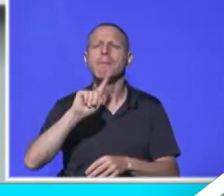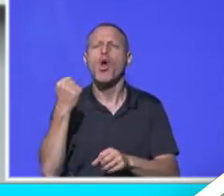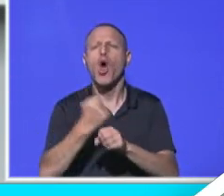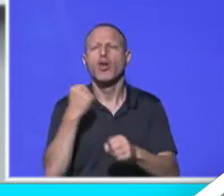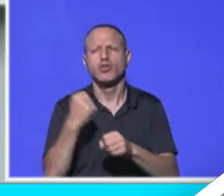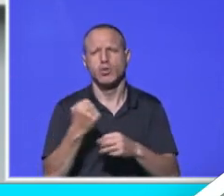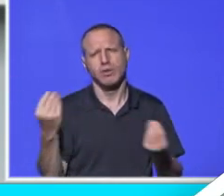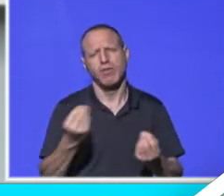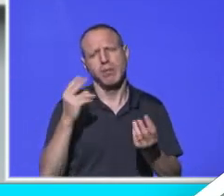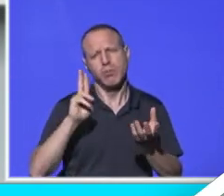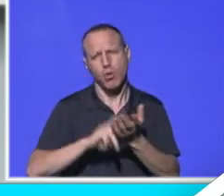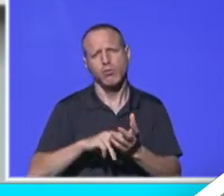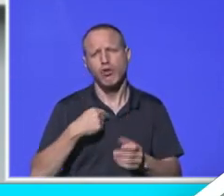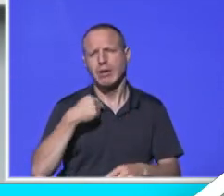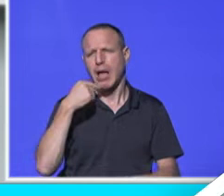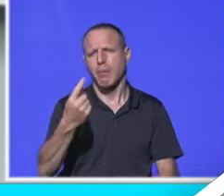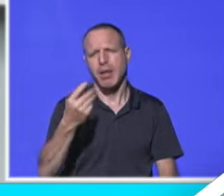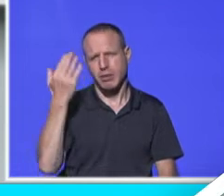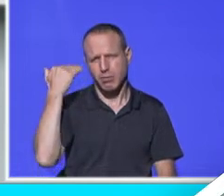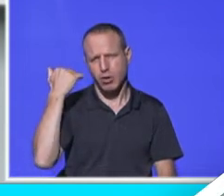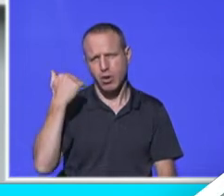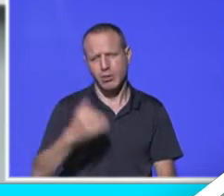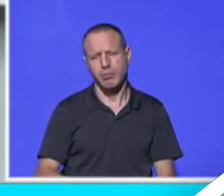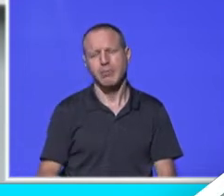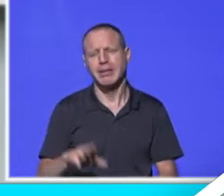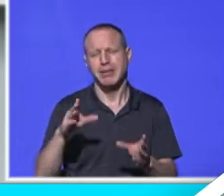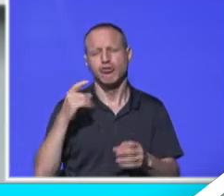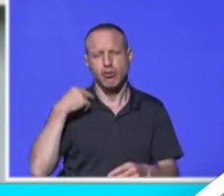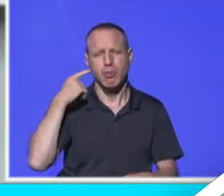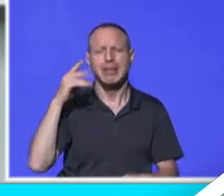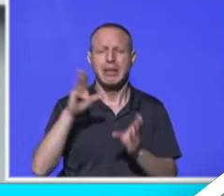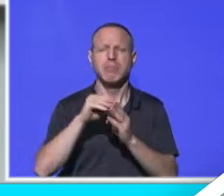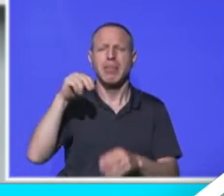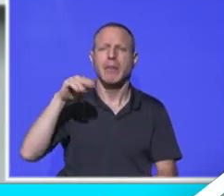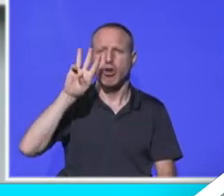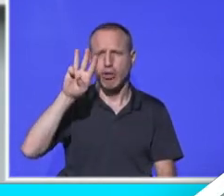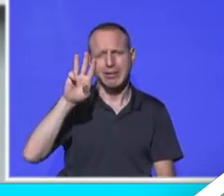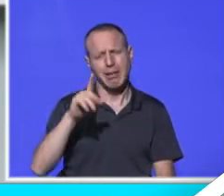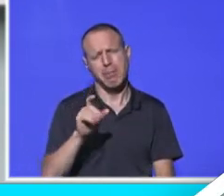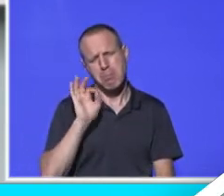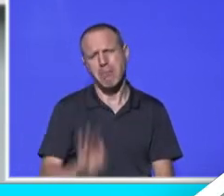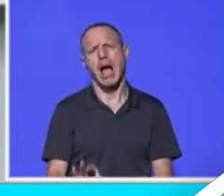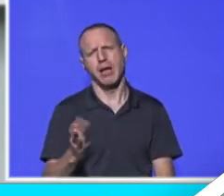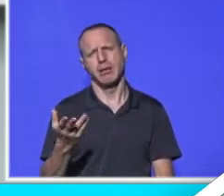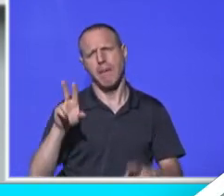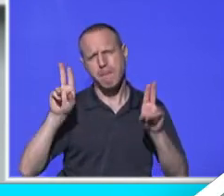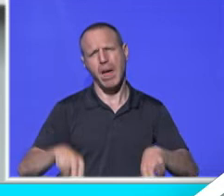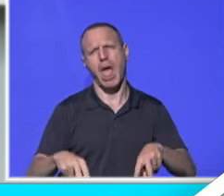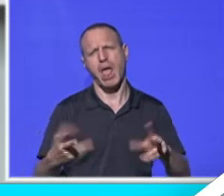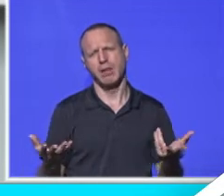את הדברים הנכונים. שמעתי מקודם את הרעיון עם נחמיה שטרסלר. מילה במילה. אי אפשר להמשיך בדרך